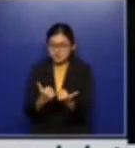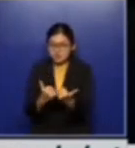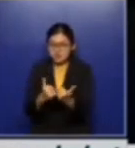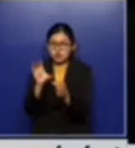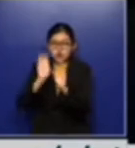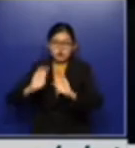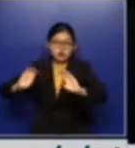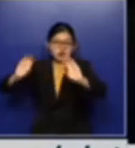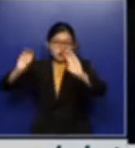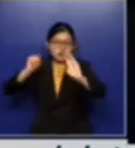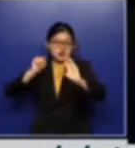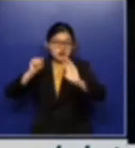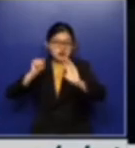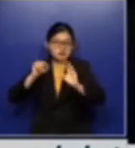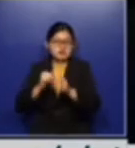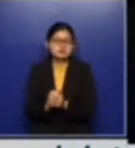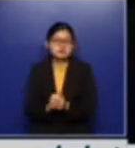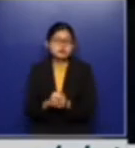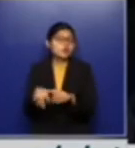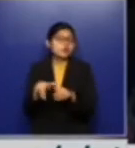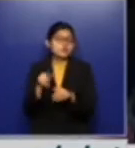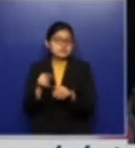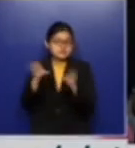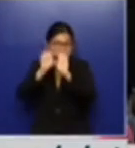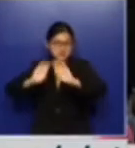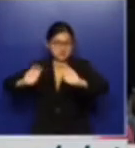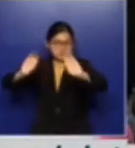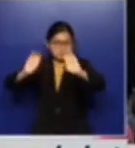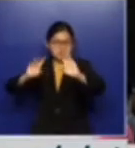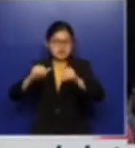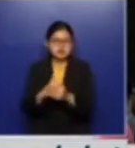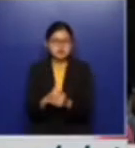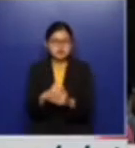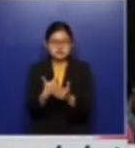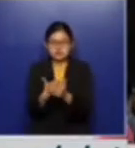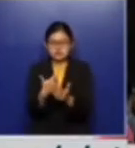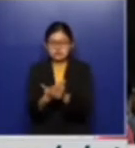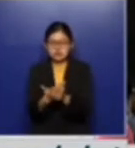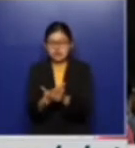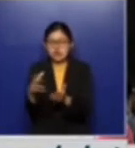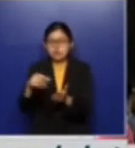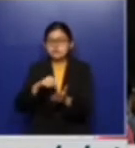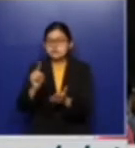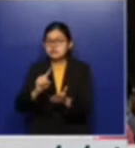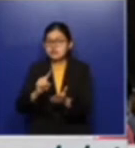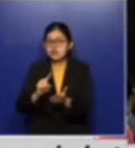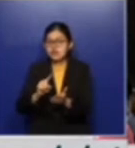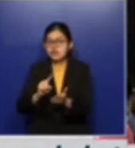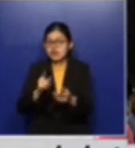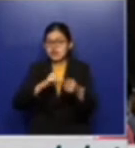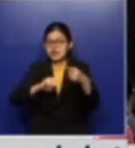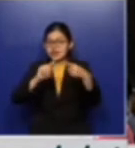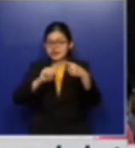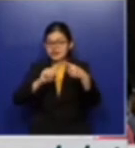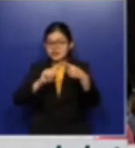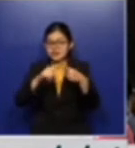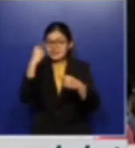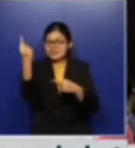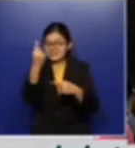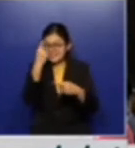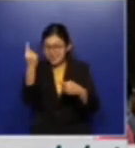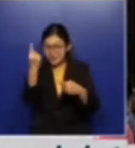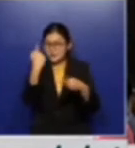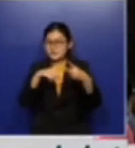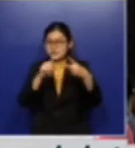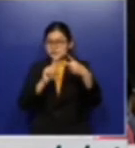าลโดยปกติแล้วรัฐบาลจะพึ่งพารายได้2หลักด้วยกันครับ1ก็คือพึ่งพารายได้จากท่องเที่ยว